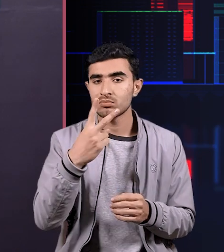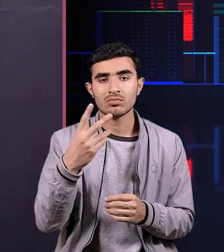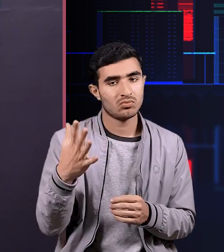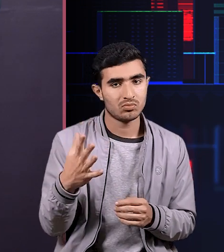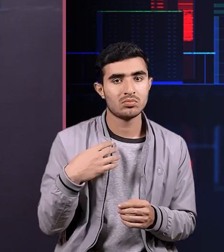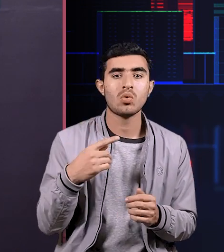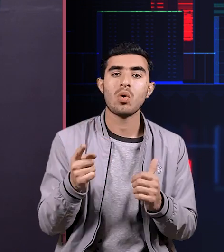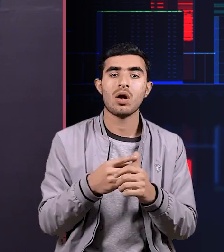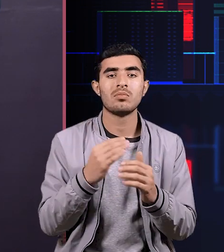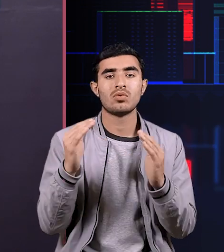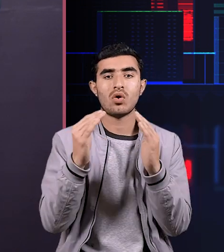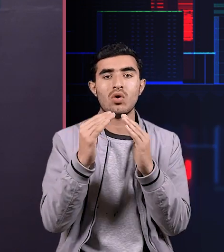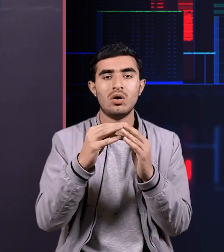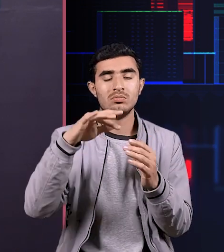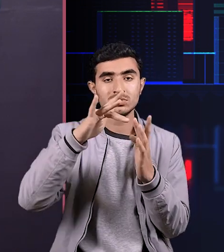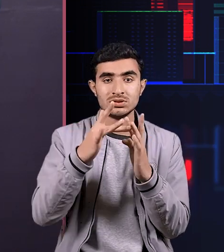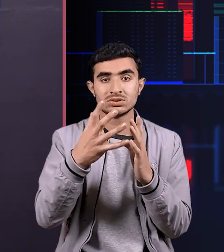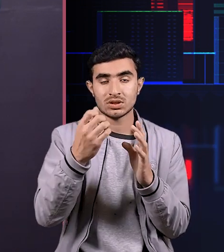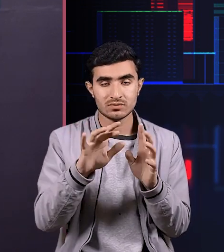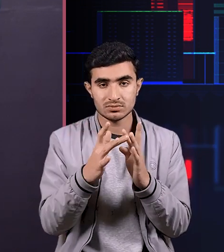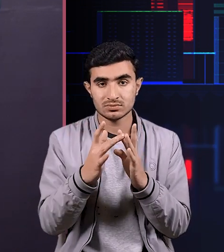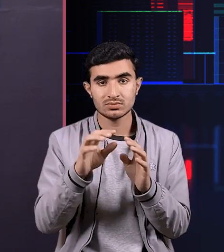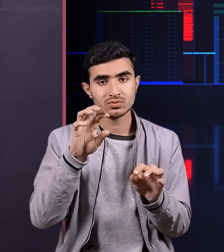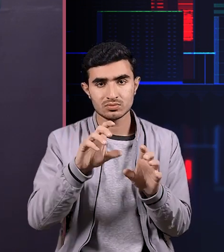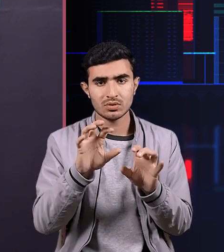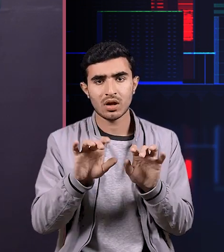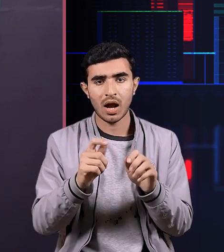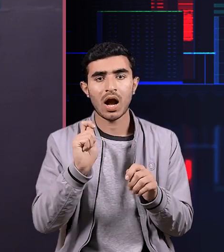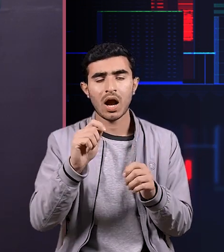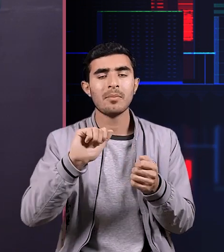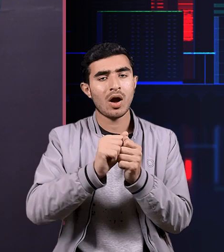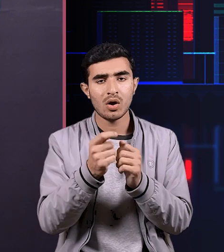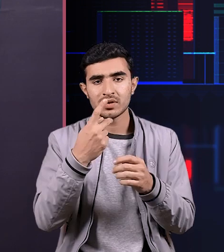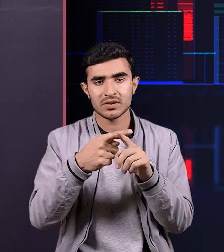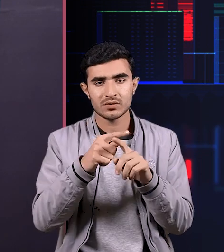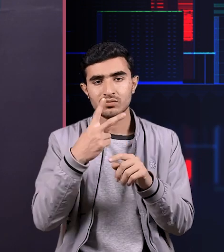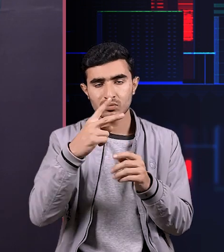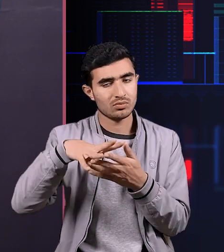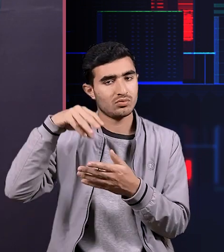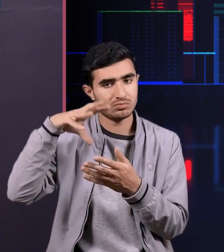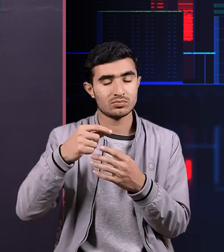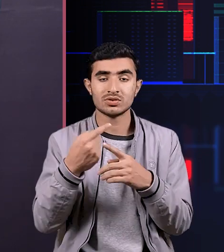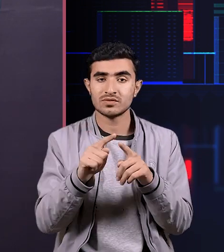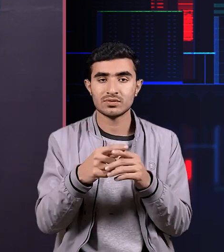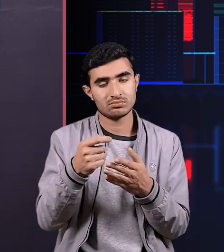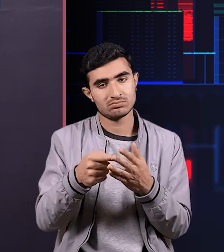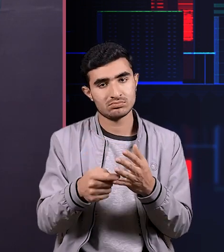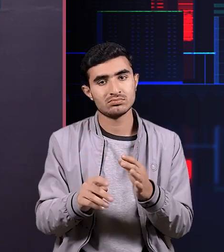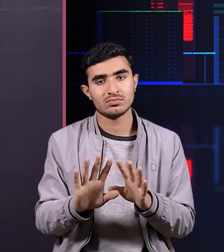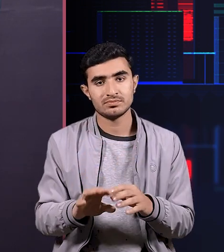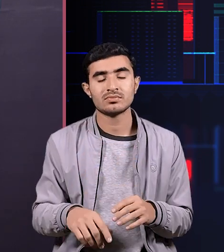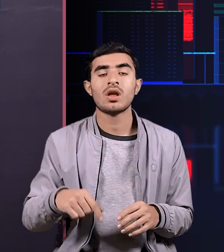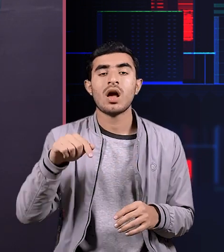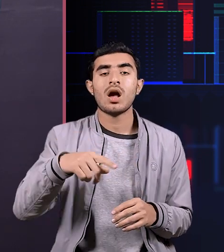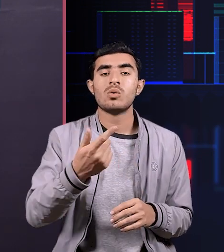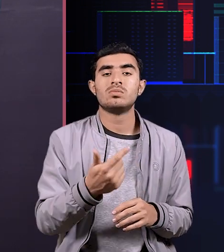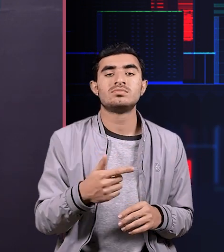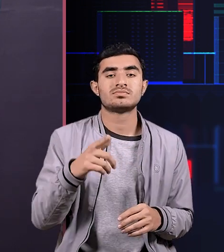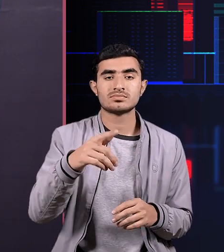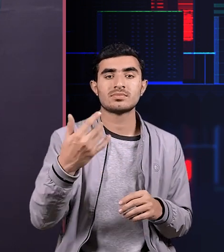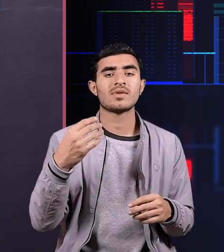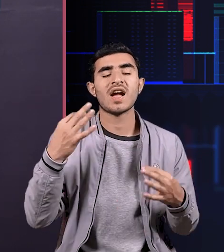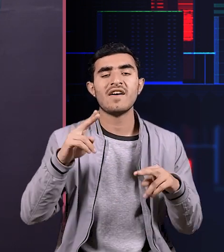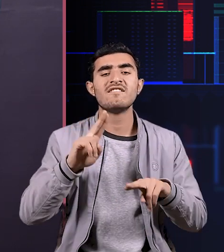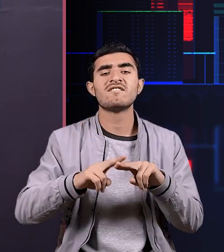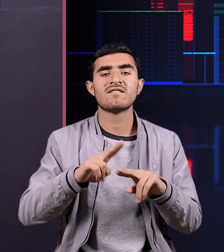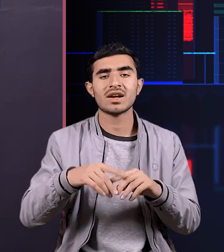मेडिसिन कर सकती हैं उनके साथ रजिस्टर होकर। इस तरह बहुत सारी और अपॉर्चुनिटीज़ हैं। थोड़ा सा अपना होराइज़न ब्रॉड करें, ऑनलाइन सर्च करें, एंटरटेनमेंट